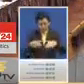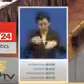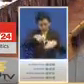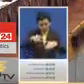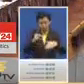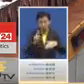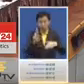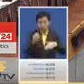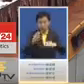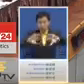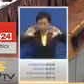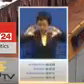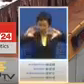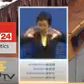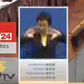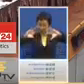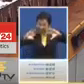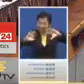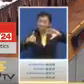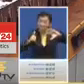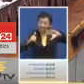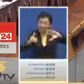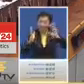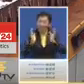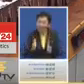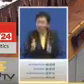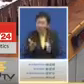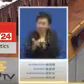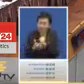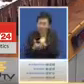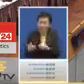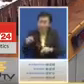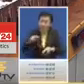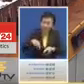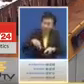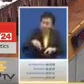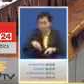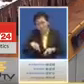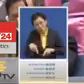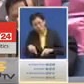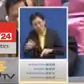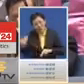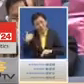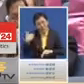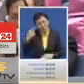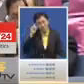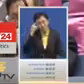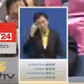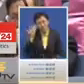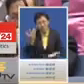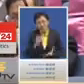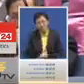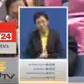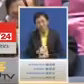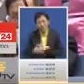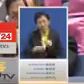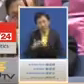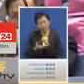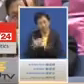สักวันหนึ่งก็จะมีขี้ยามานั่งหรือมีแล้วก็ไม่รู้นะวันนี้นะหรือมีพ่อค้ามาแล้วก็